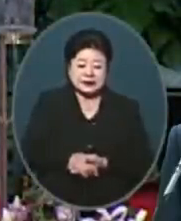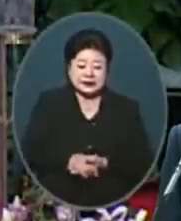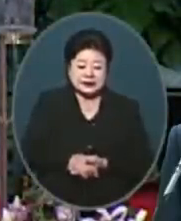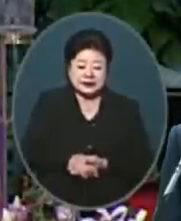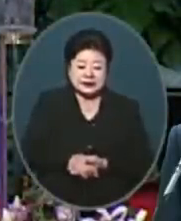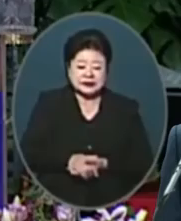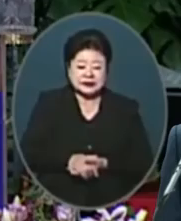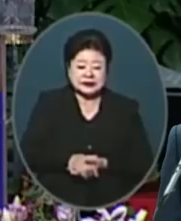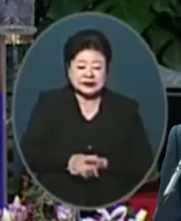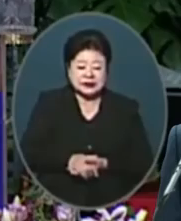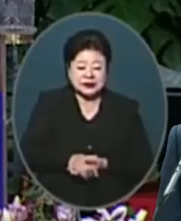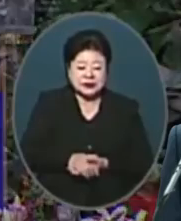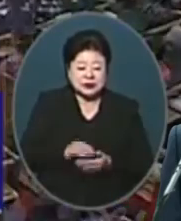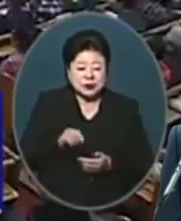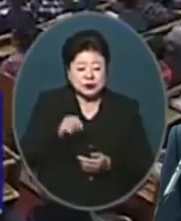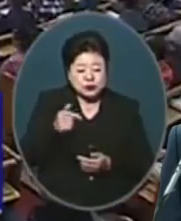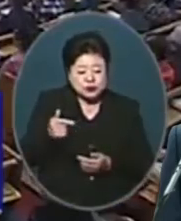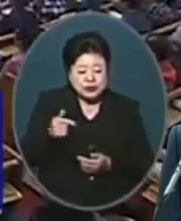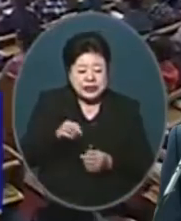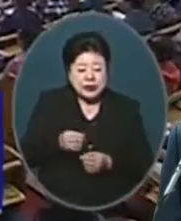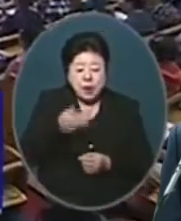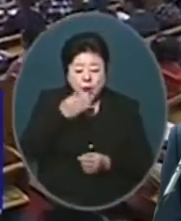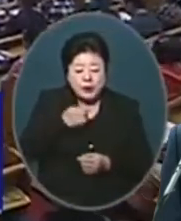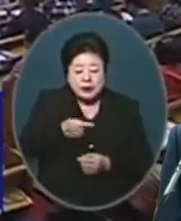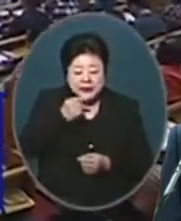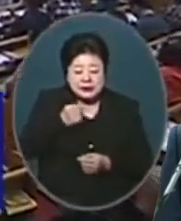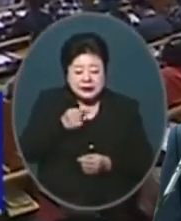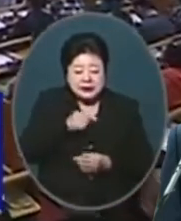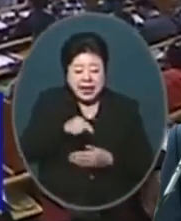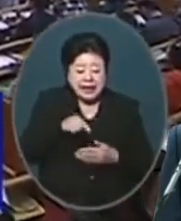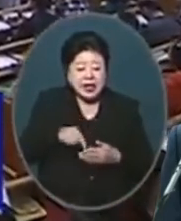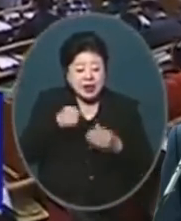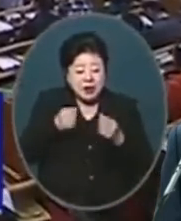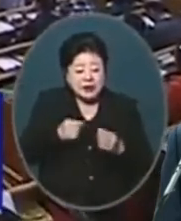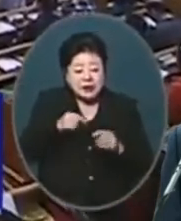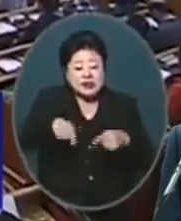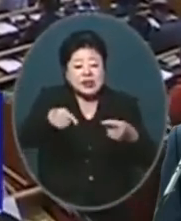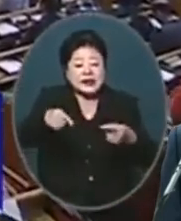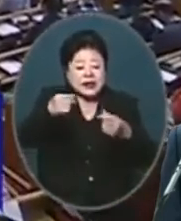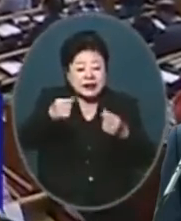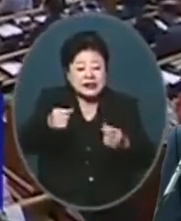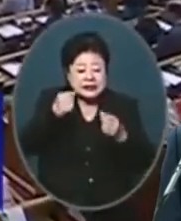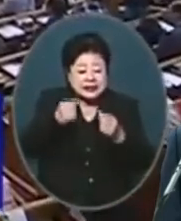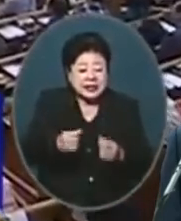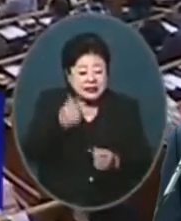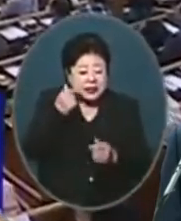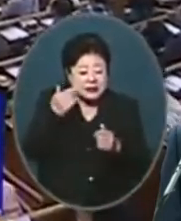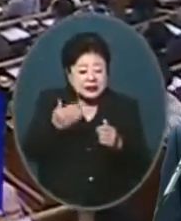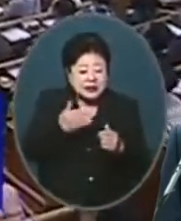내 살을 먹고 내 피를 마시는 자는 내 안에 거하고 나도 그의 안에 거하나니